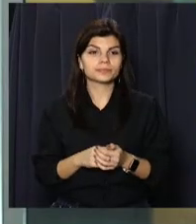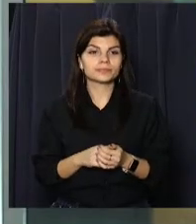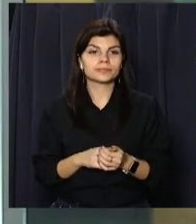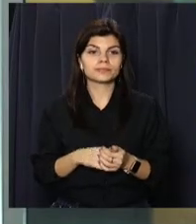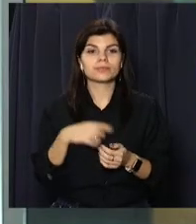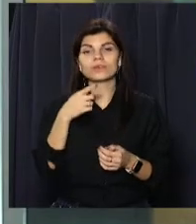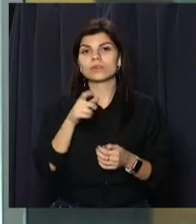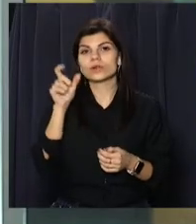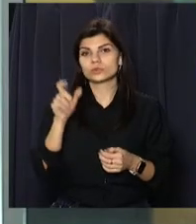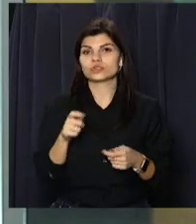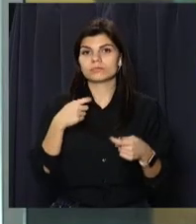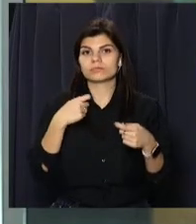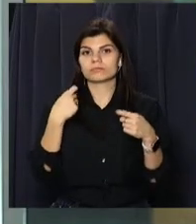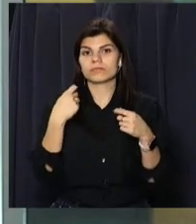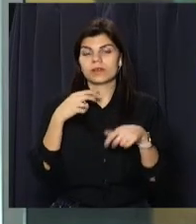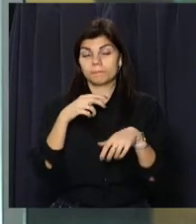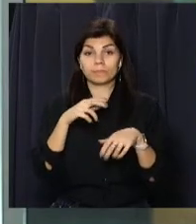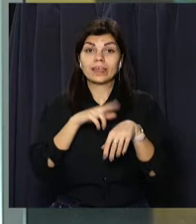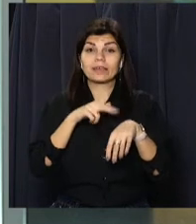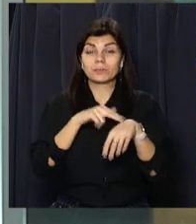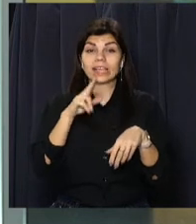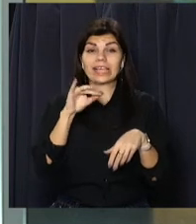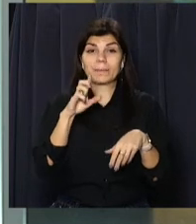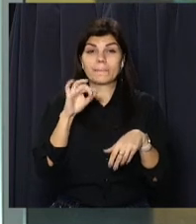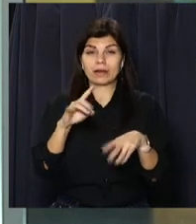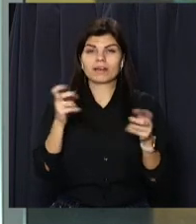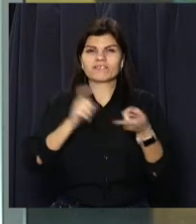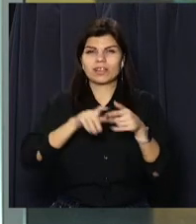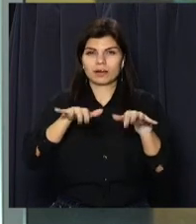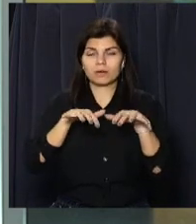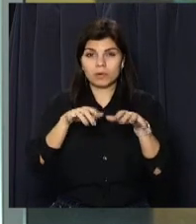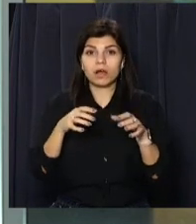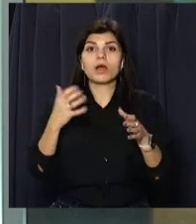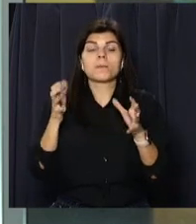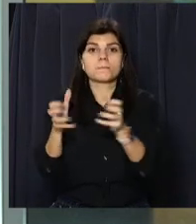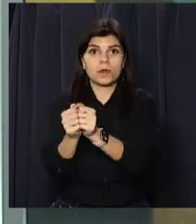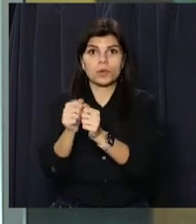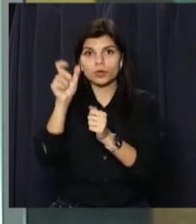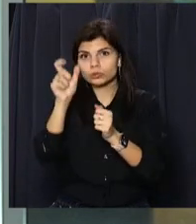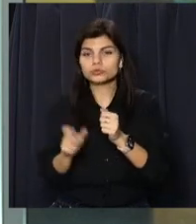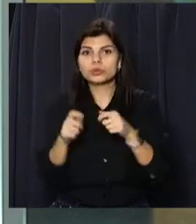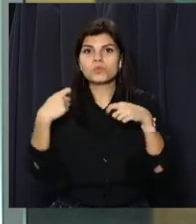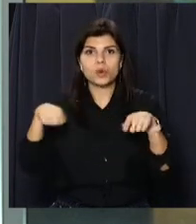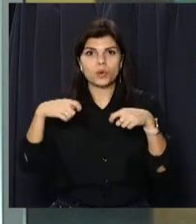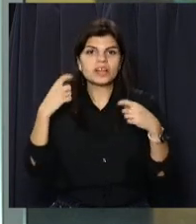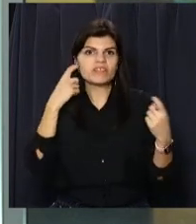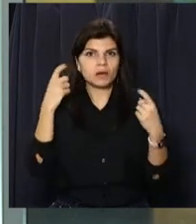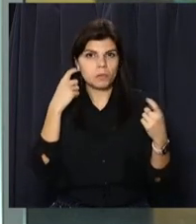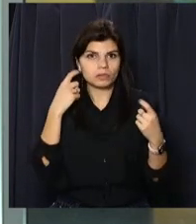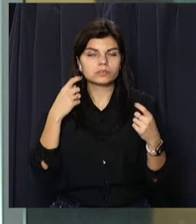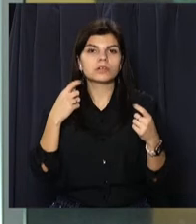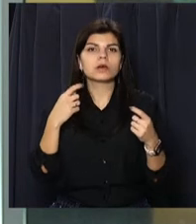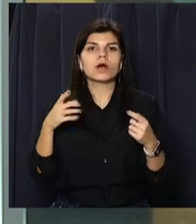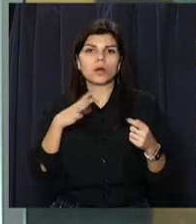Приторговував конфіденційними даними. Кіберполіція Дніпропетровщини спіймала експівробітника супермаркета на продажі інформації, яка